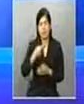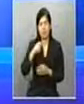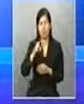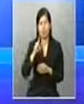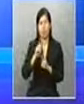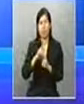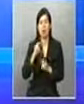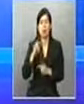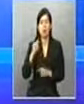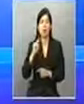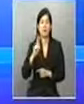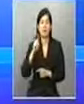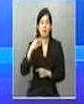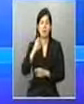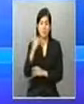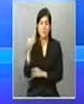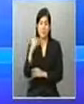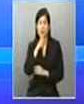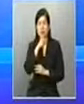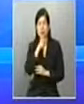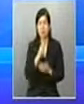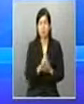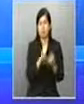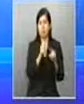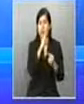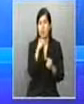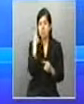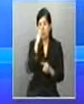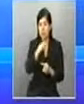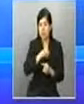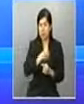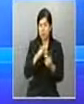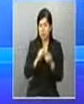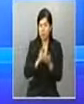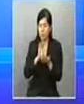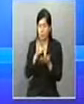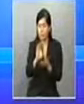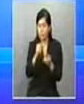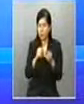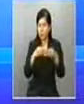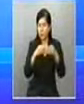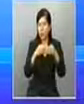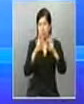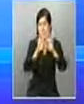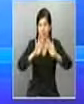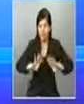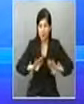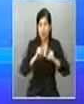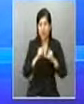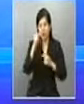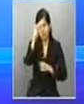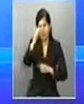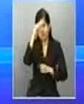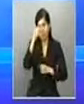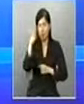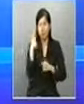ากจะไปลงทุนในเอเชียและอุตรประเทศรวมไปถึงอินเดียที่เศรษฐกิจเขาสดใสจะมีคำแนะนำในเรื่องราวของการต่